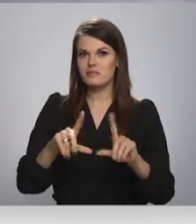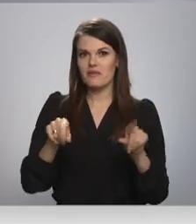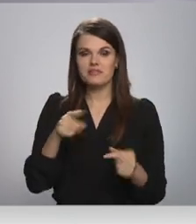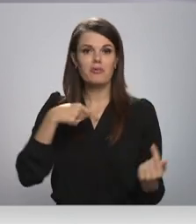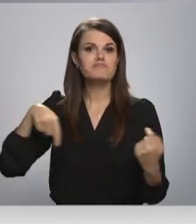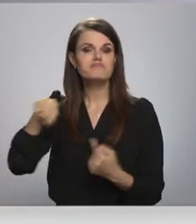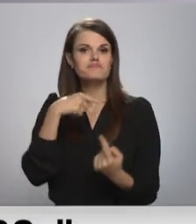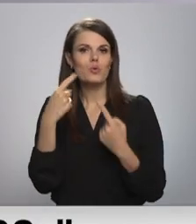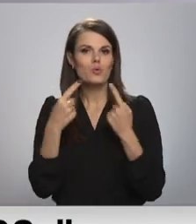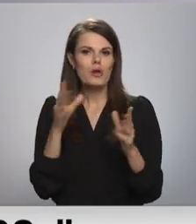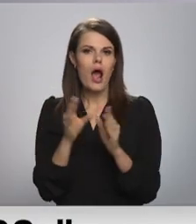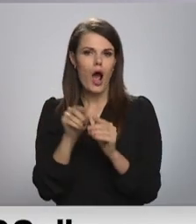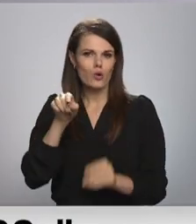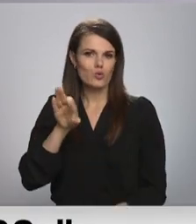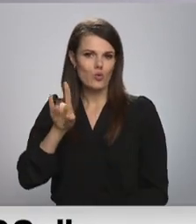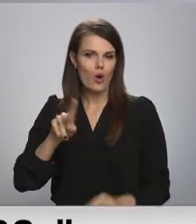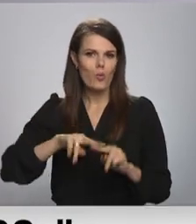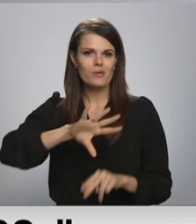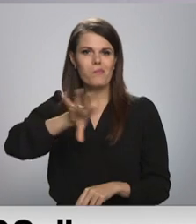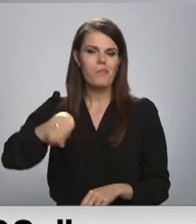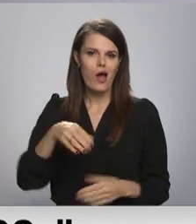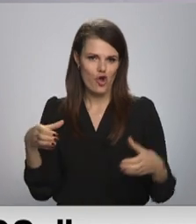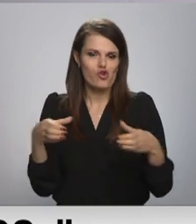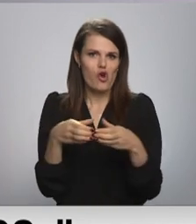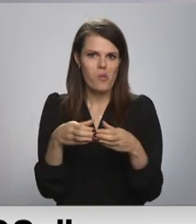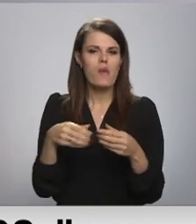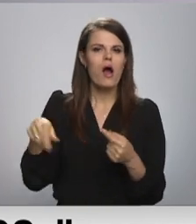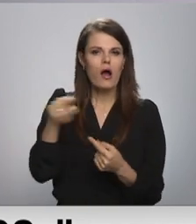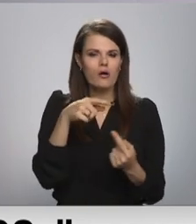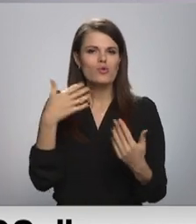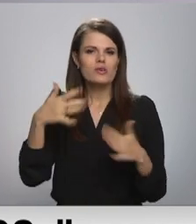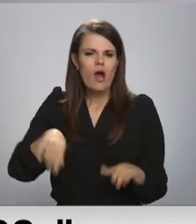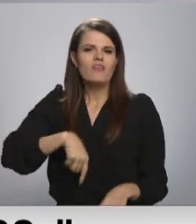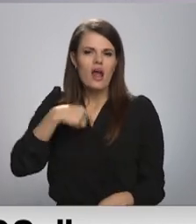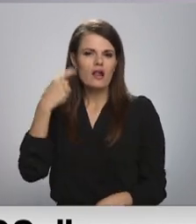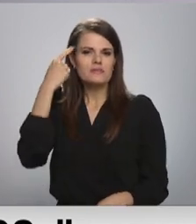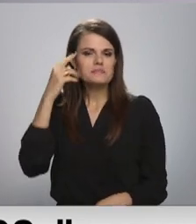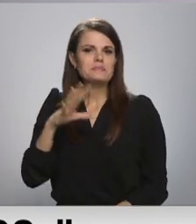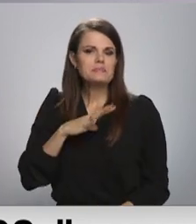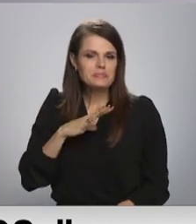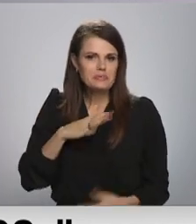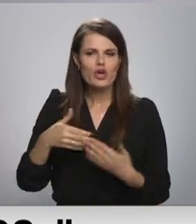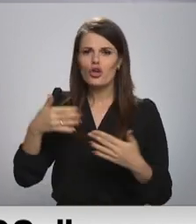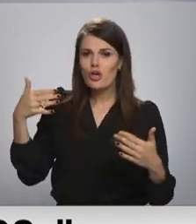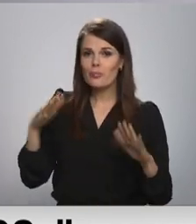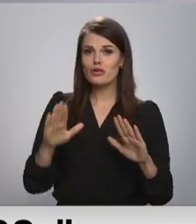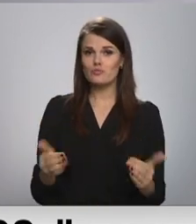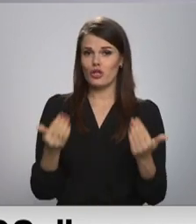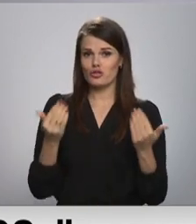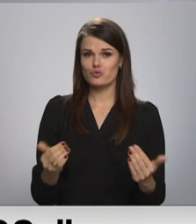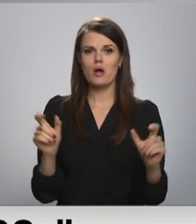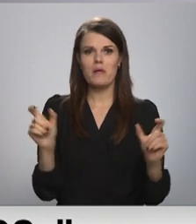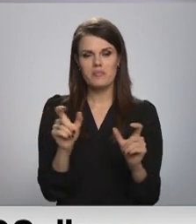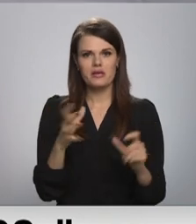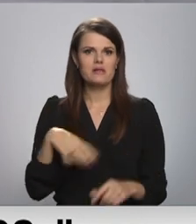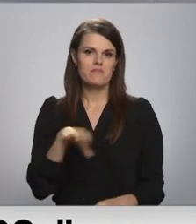runājot arī ar to, un pārējo Dod 5 komandu ir pavīdējusi kaut kur jau ilgi. Taču šis ir tas brīdis, kad mūsuprāt